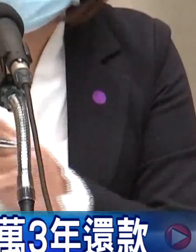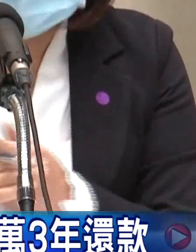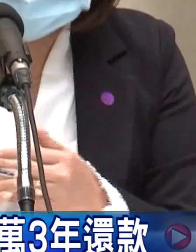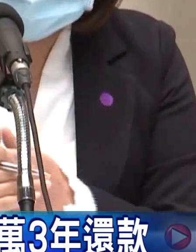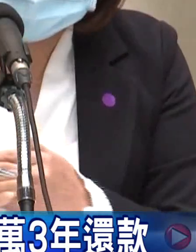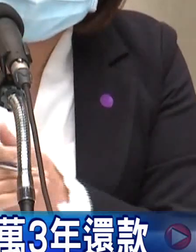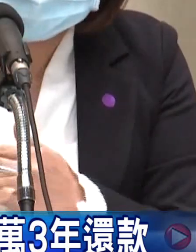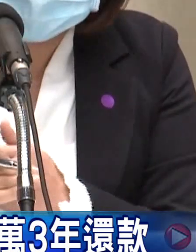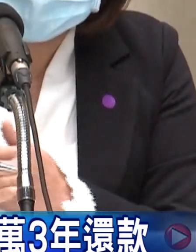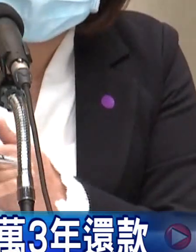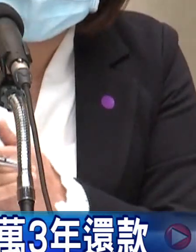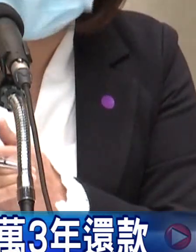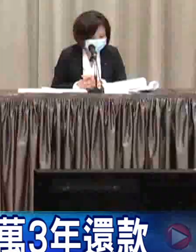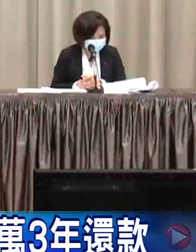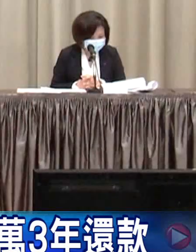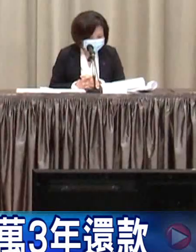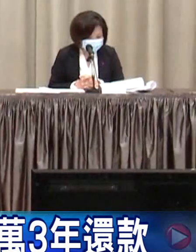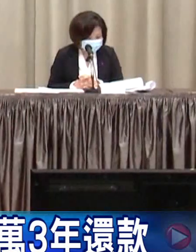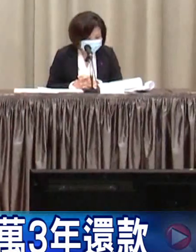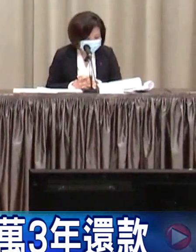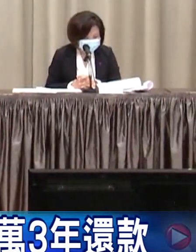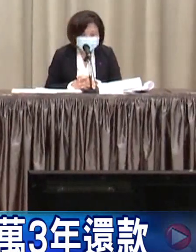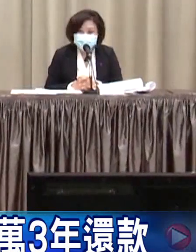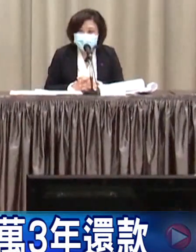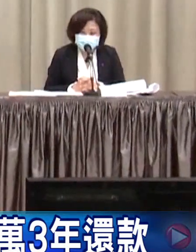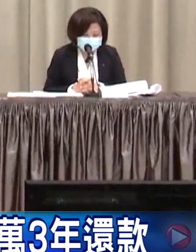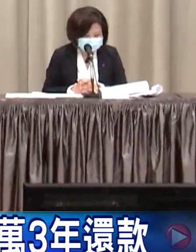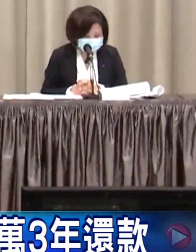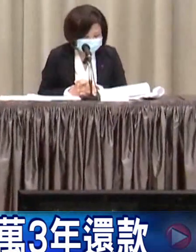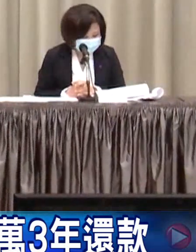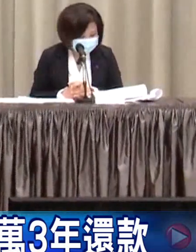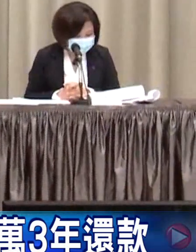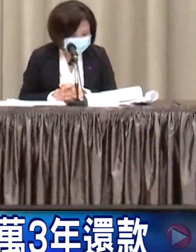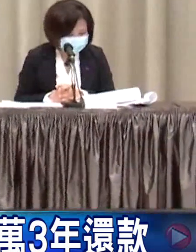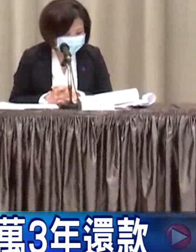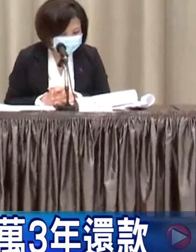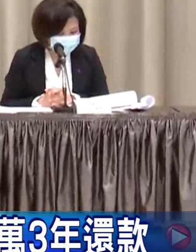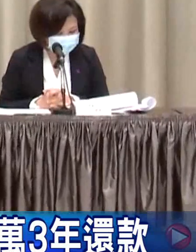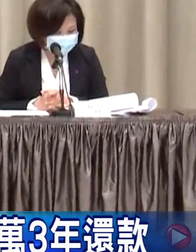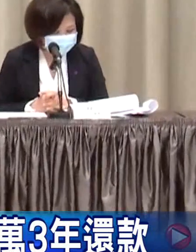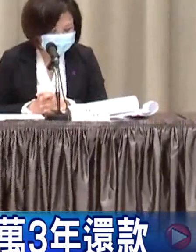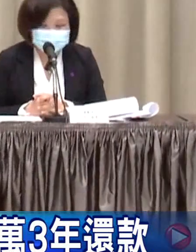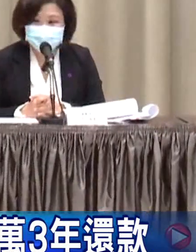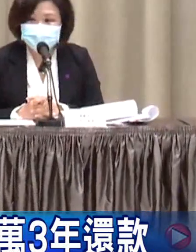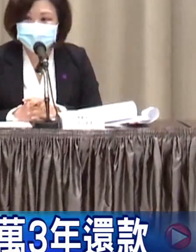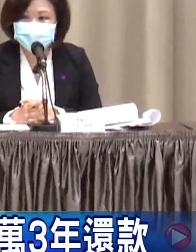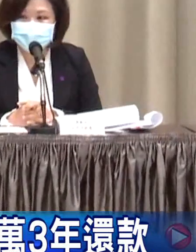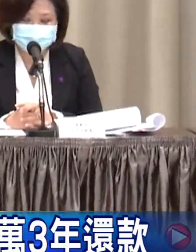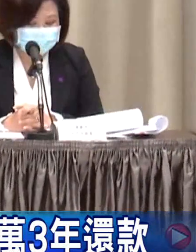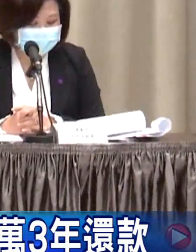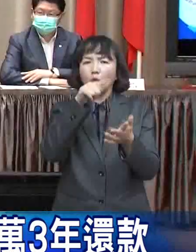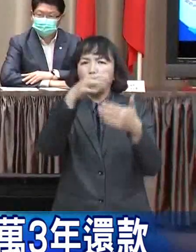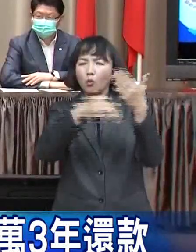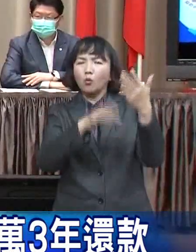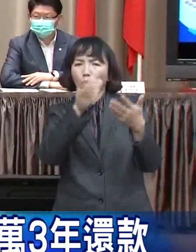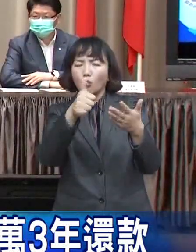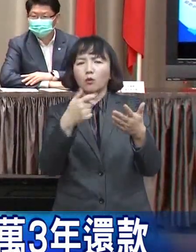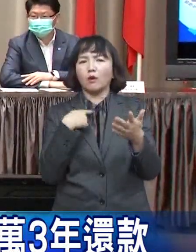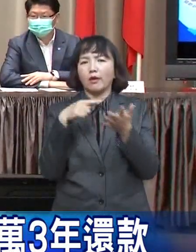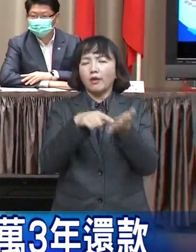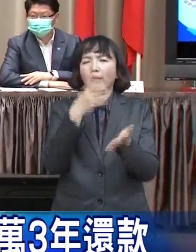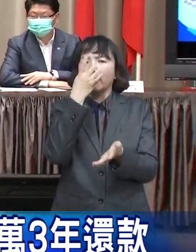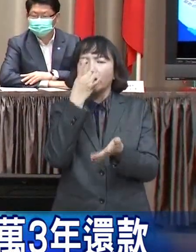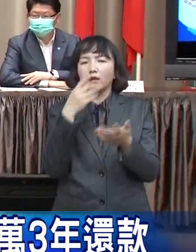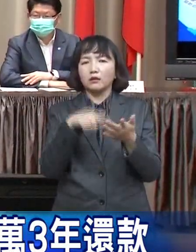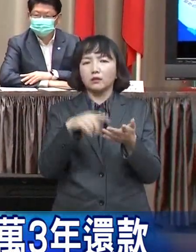者来补贴，有排付不能够重复领取，还有弱势优先的三大原则。 纾困陈